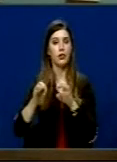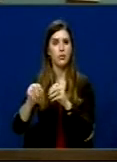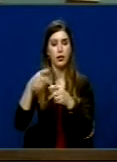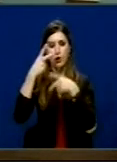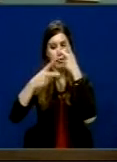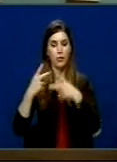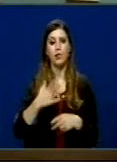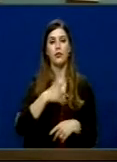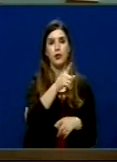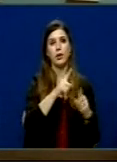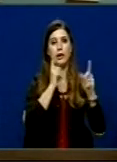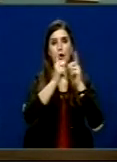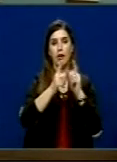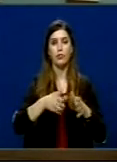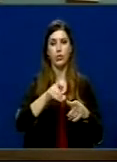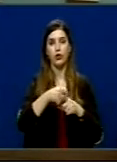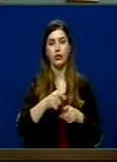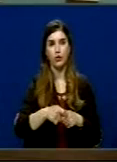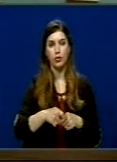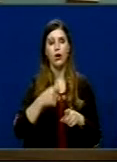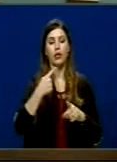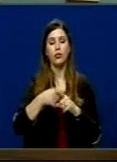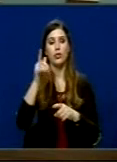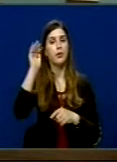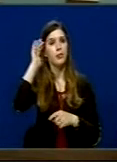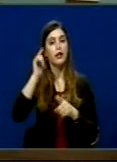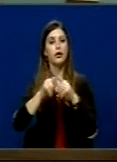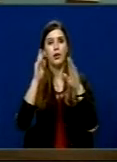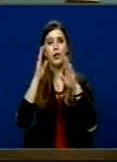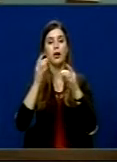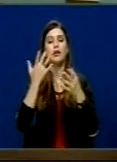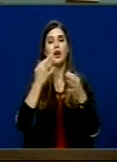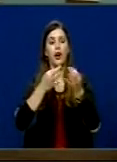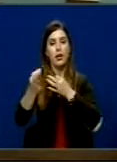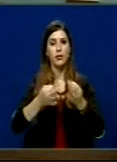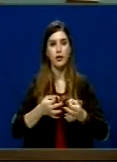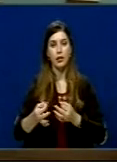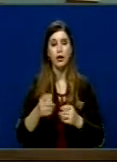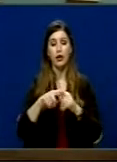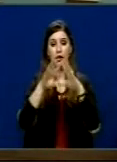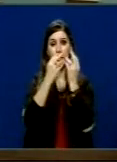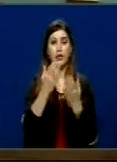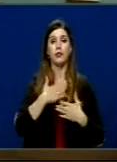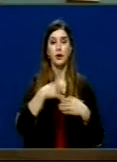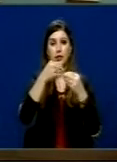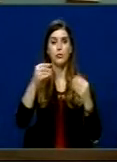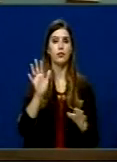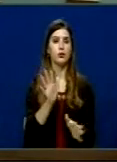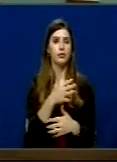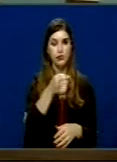vlerësimin, ndërsa Ministria e Ambientit dhe Planifikimit Hapësinor bën pagesat për pronat e shpronësuara. Nuk mund të flasim tani për çmimin